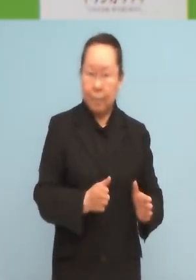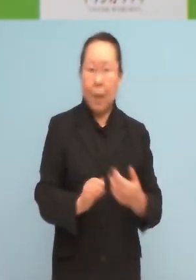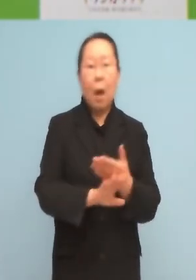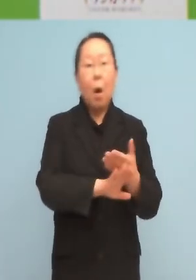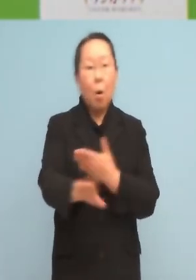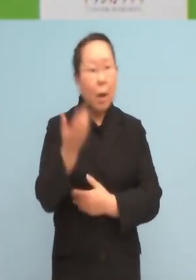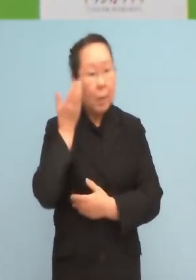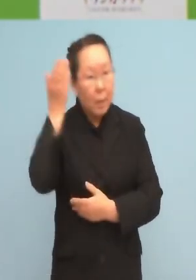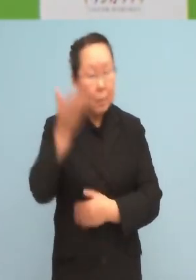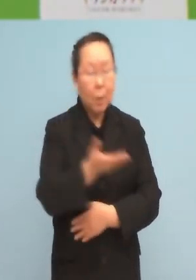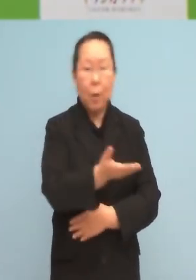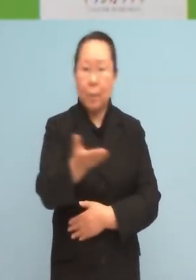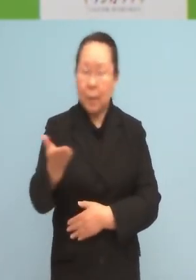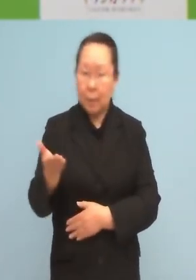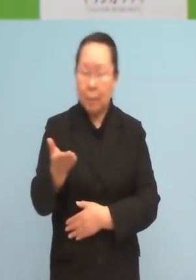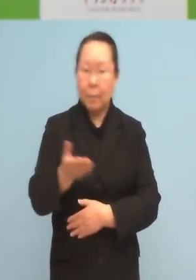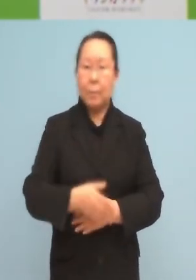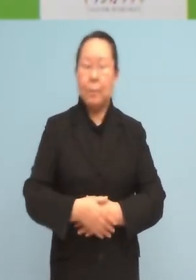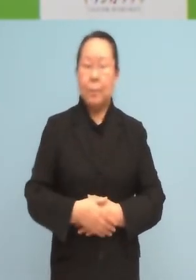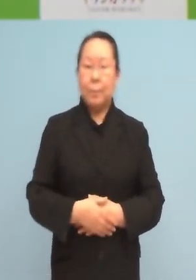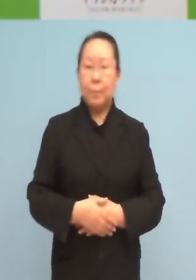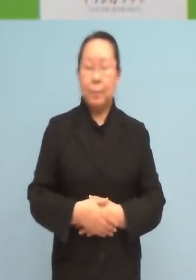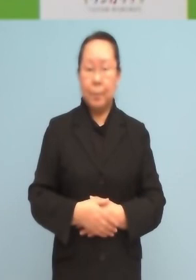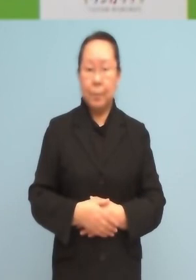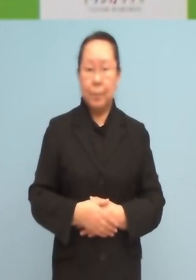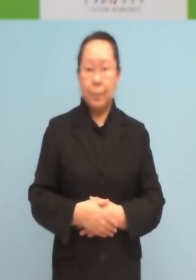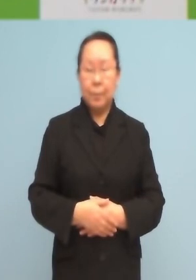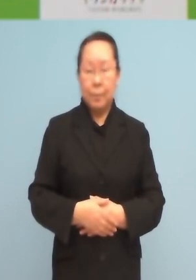他にご質問ございますでしょうか。よろしいでしょうか。